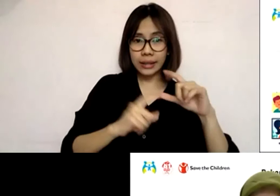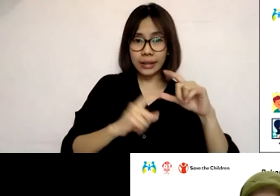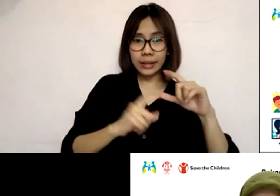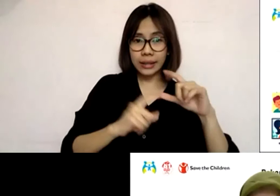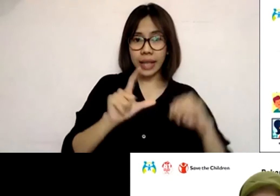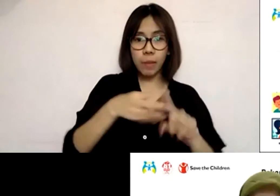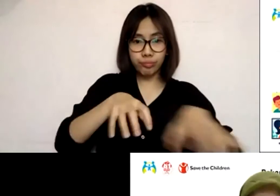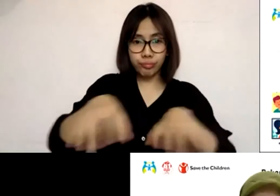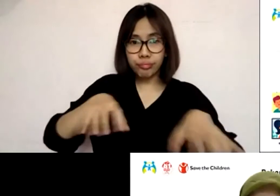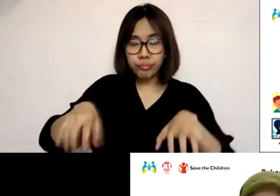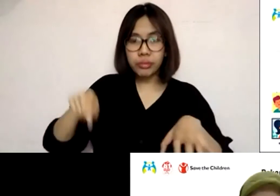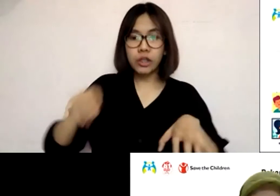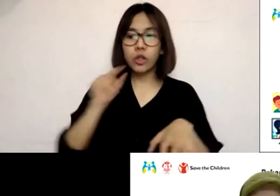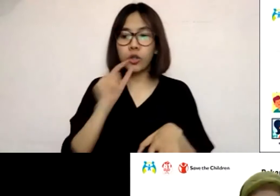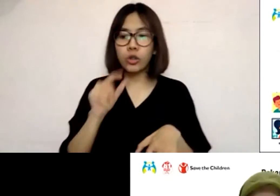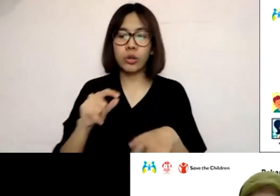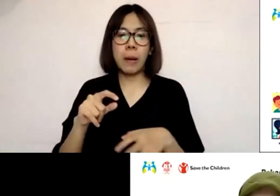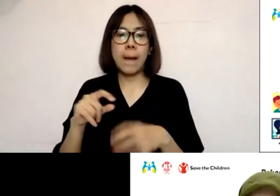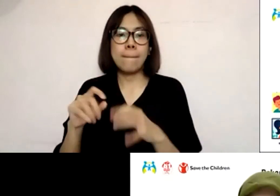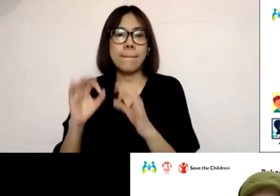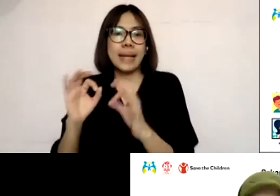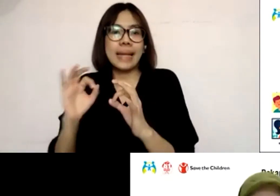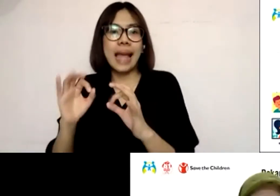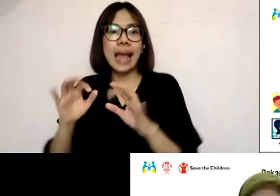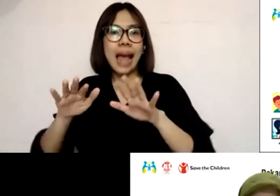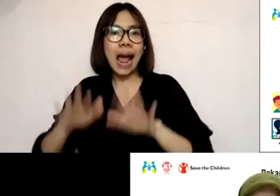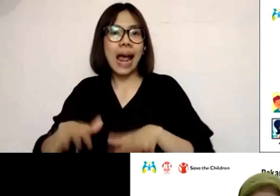kerja industri untuk anak disabilitas bagaimana Bu? Kenapa?